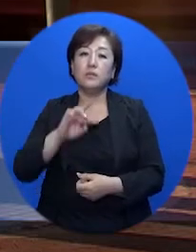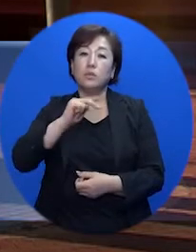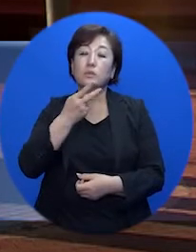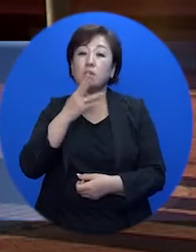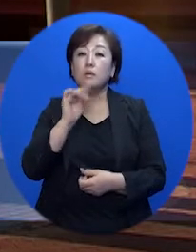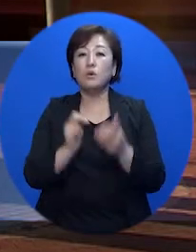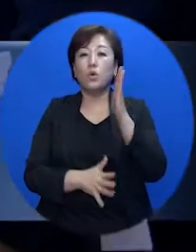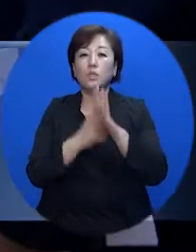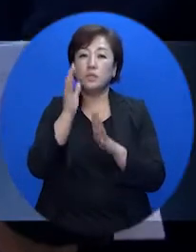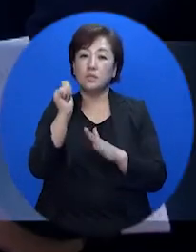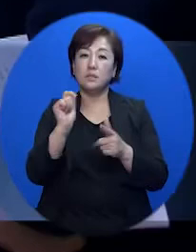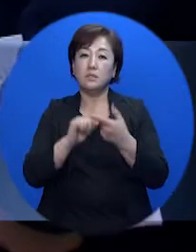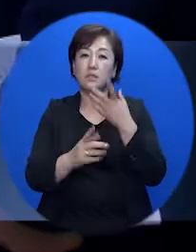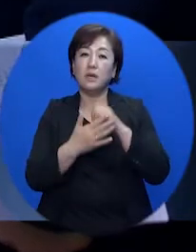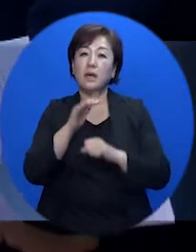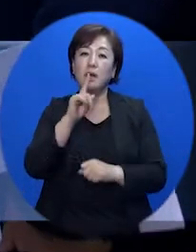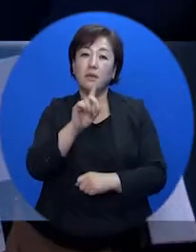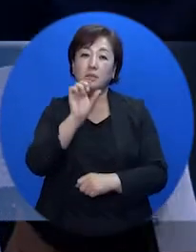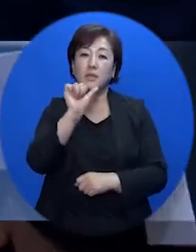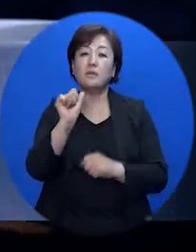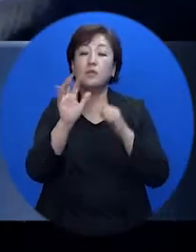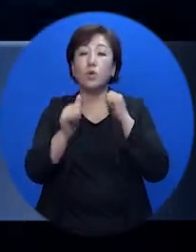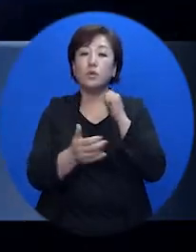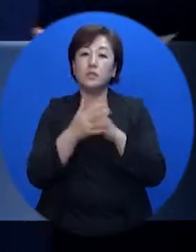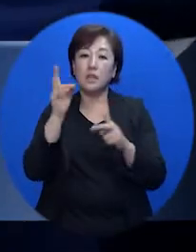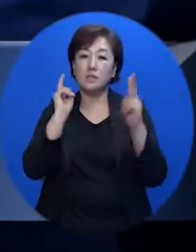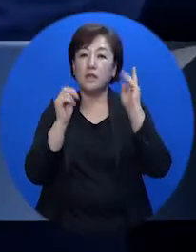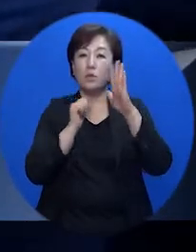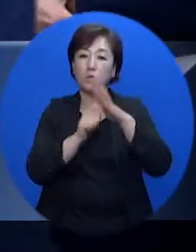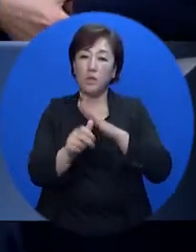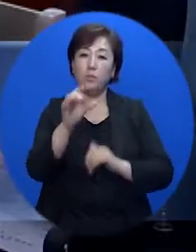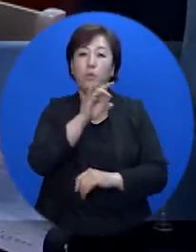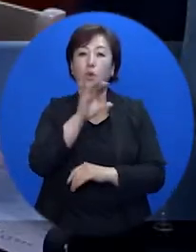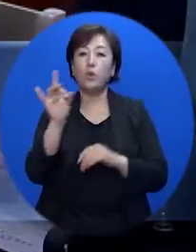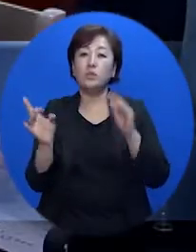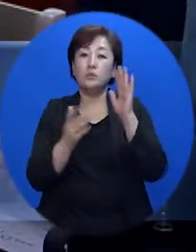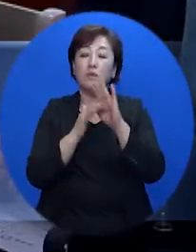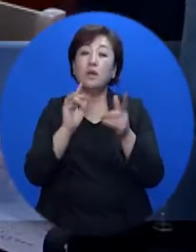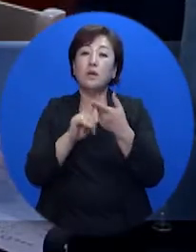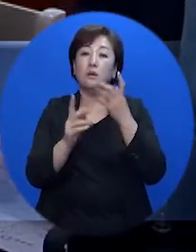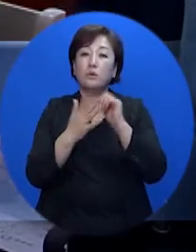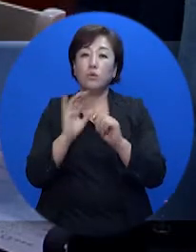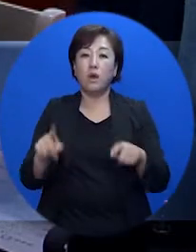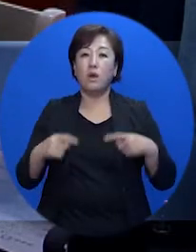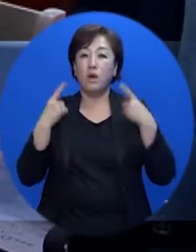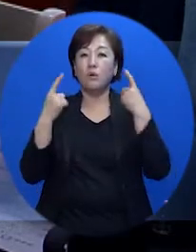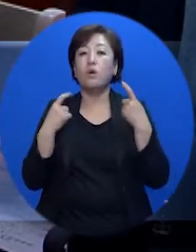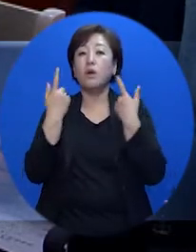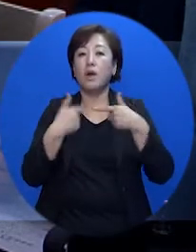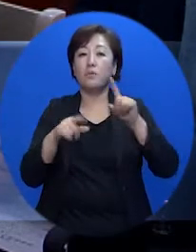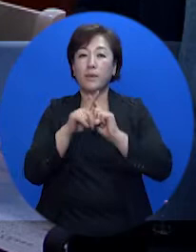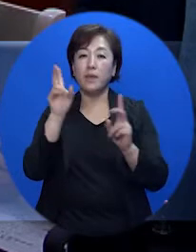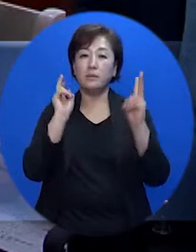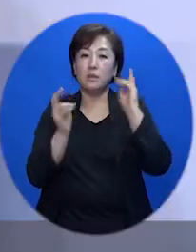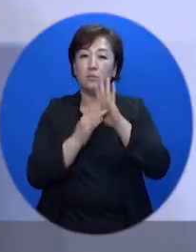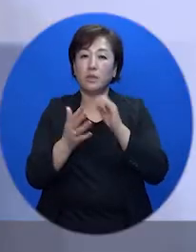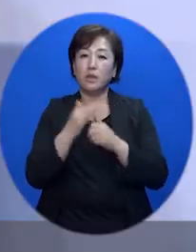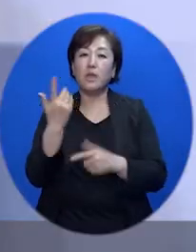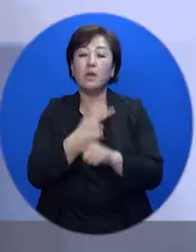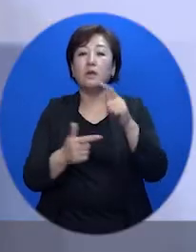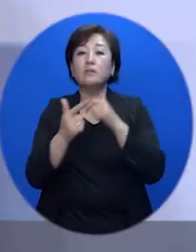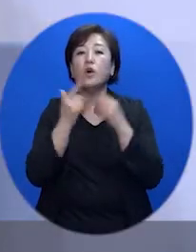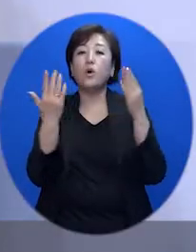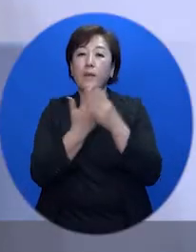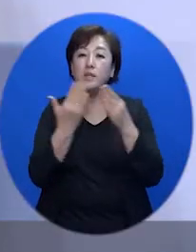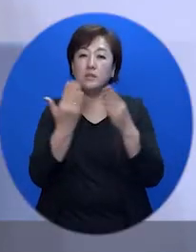송철호 시장과 15개 관광벤처 스타트업체 대표자들은 관광벤처 스타트업 기업의 경쟁력 강화와